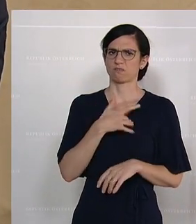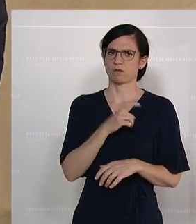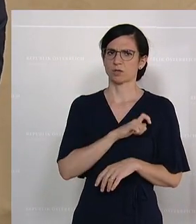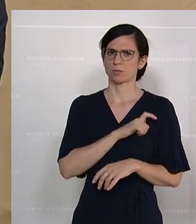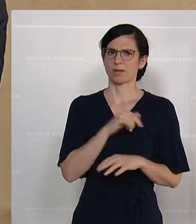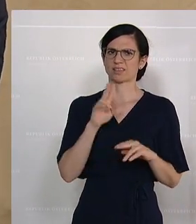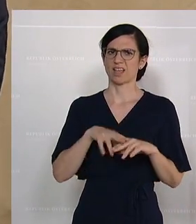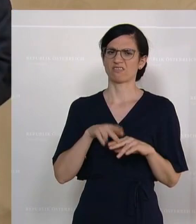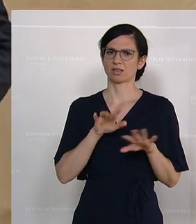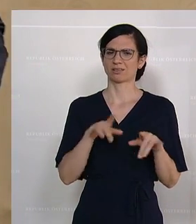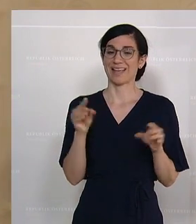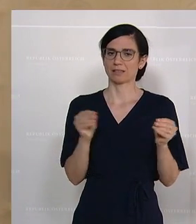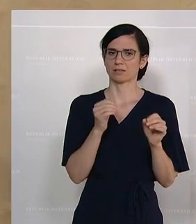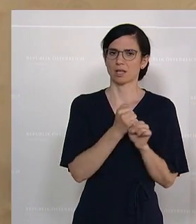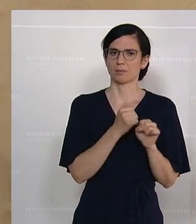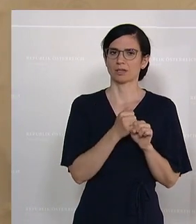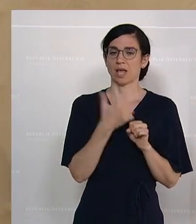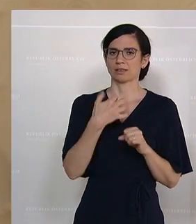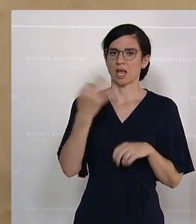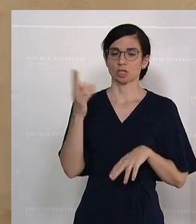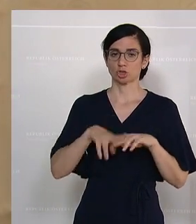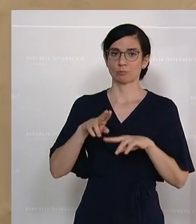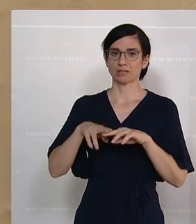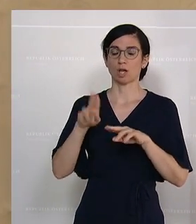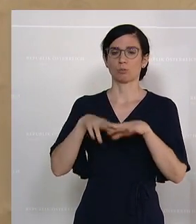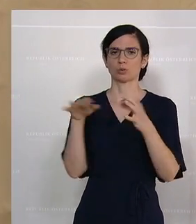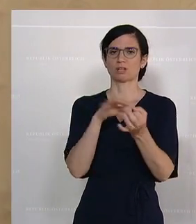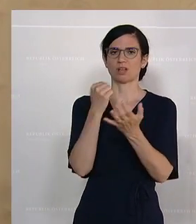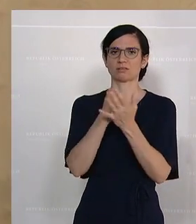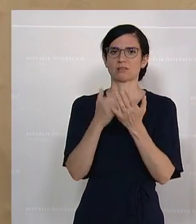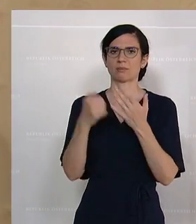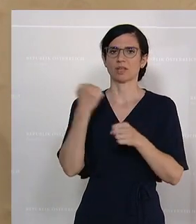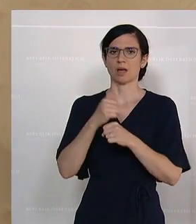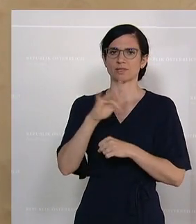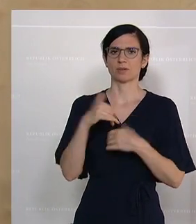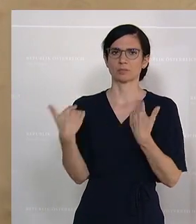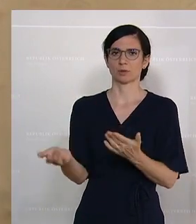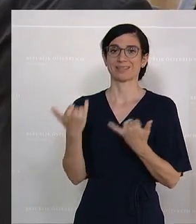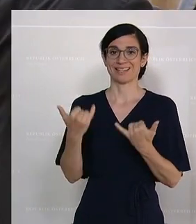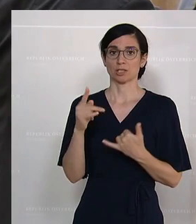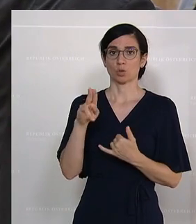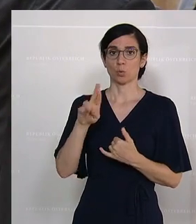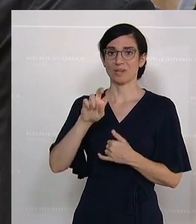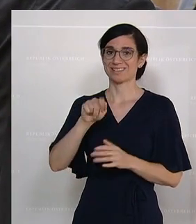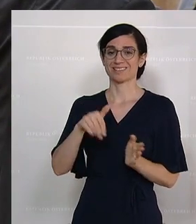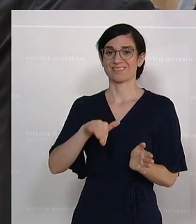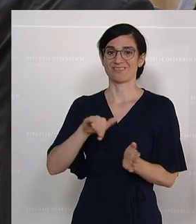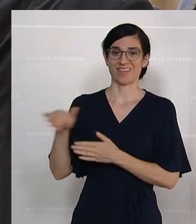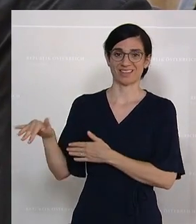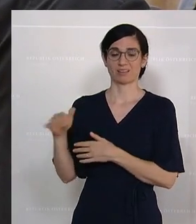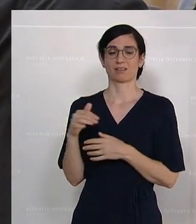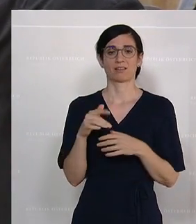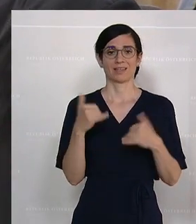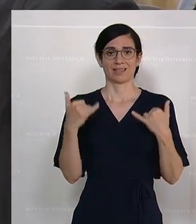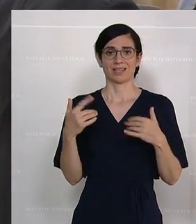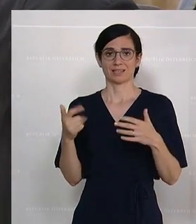wenn sie war es dann kurz hat am nächsten tag ein job im bundeskanzleramt bekommen so ist ist doch kurz weg und stellte vor es ist noch